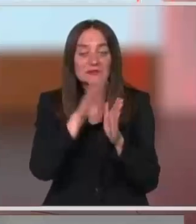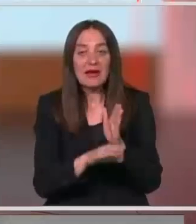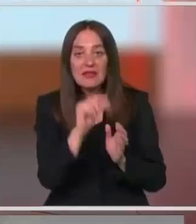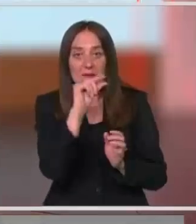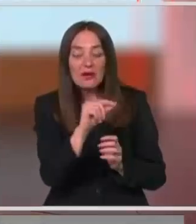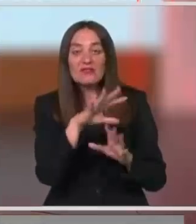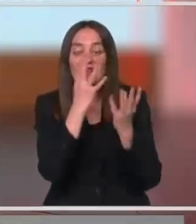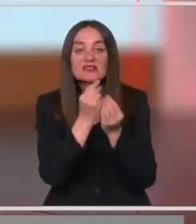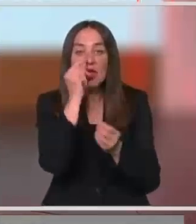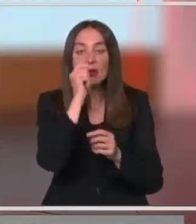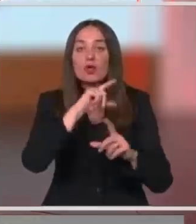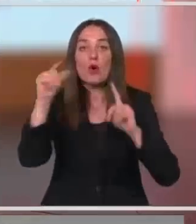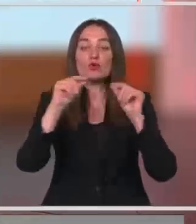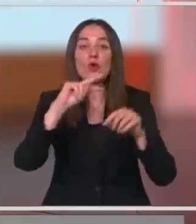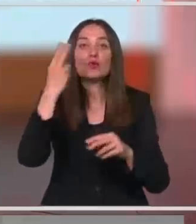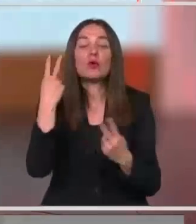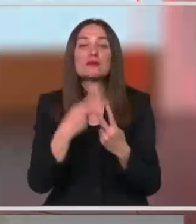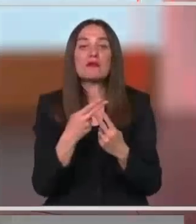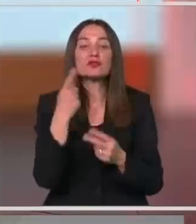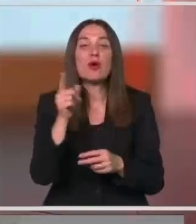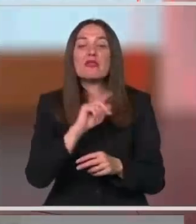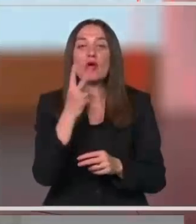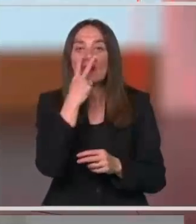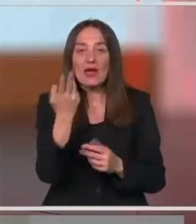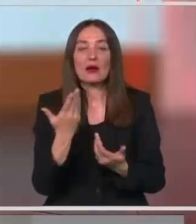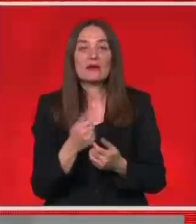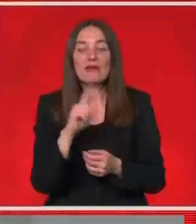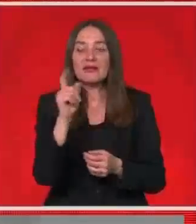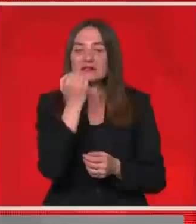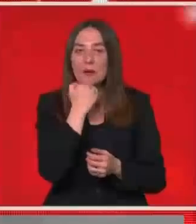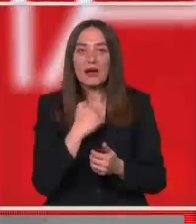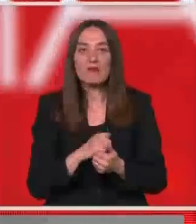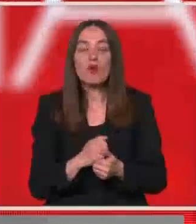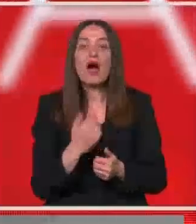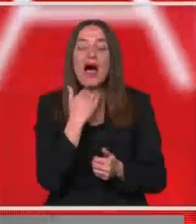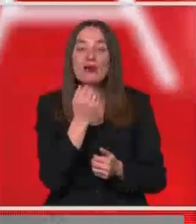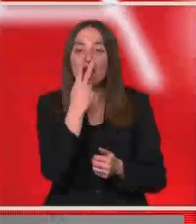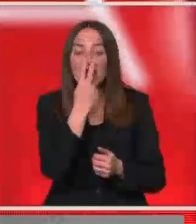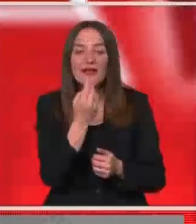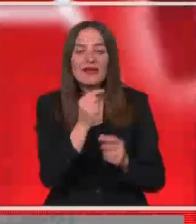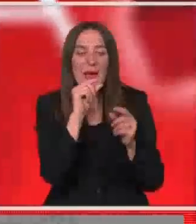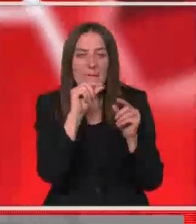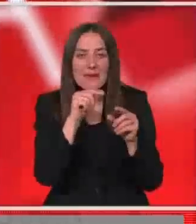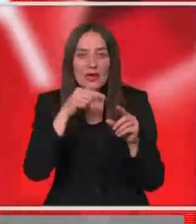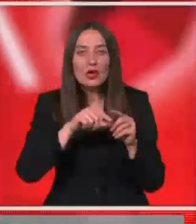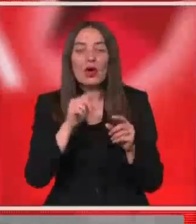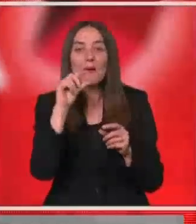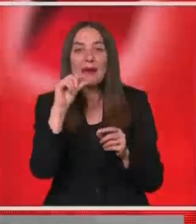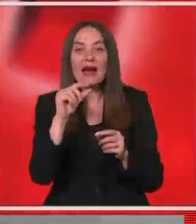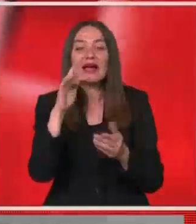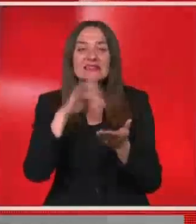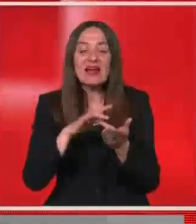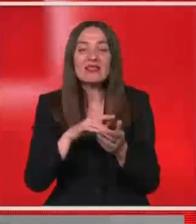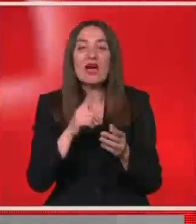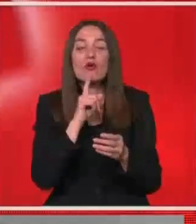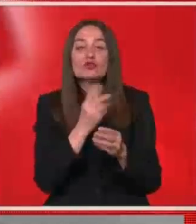minimalac, svi ljudi odu u neku drugu televiziju i onda njega niko ne gleda. Dakle, niste u pravu. Ako gledate mikro, mala i srednja preduzeća, oni koji su najviše